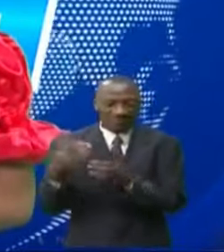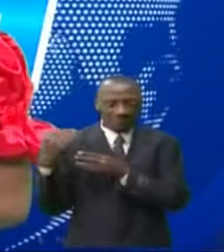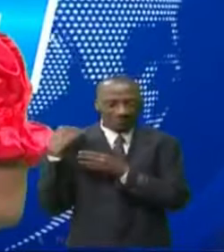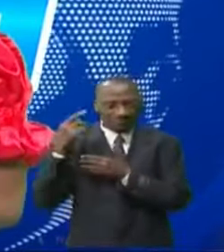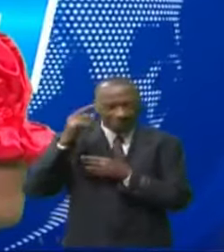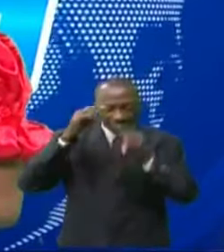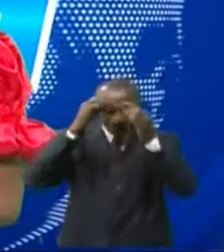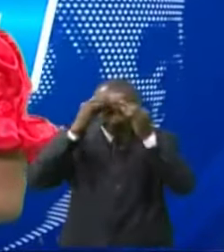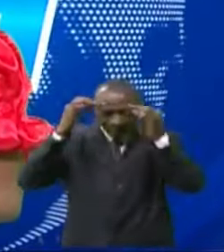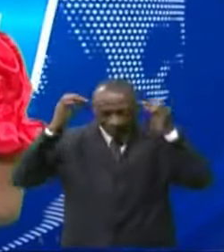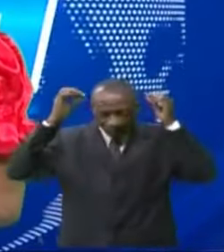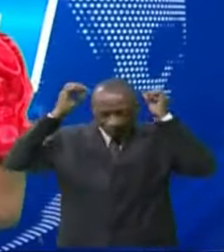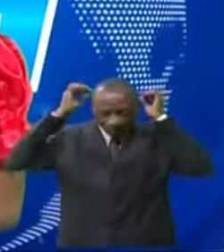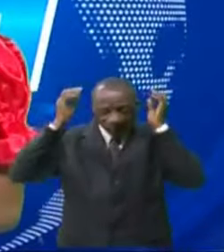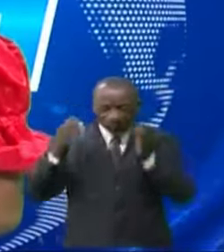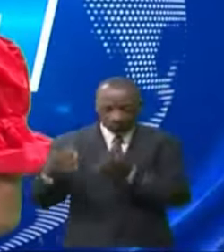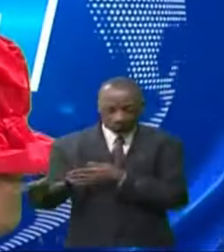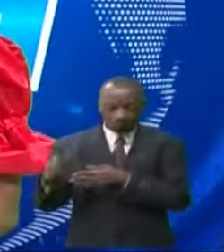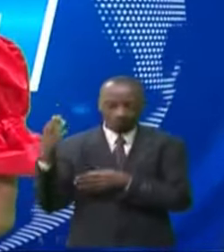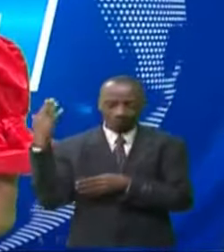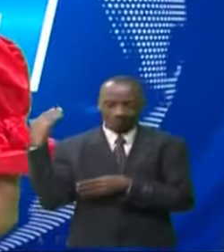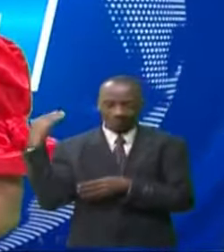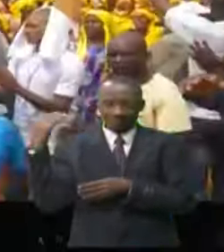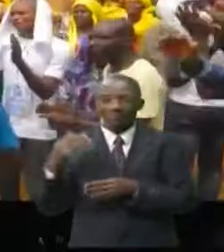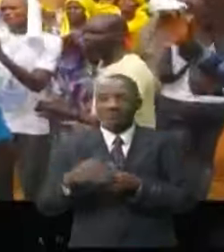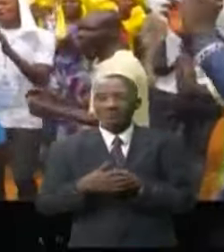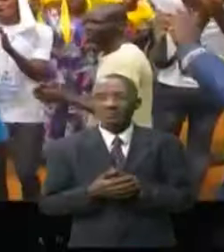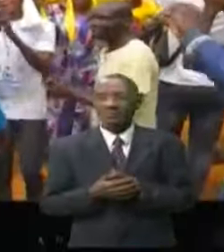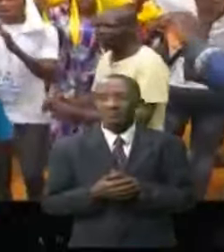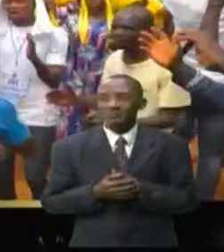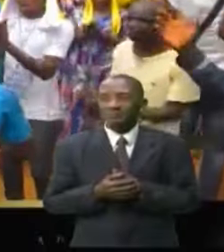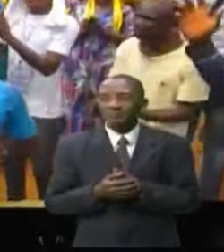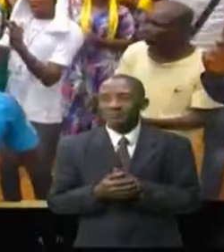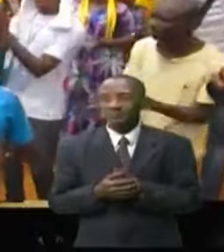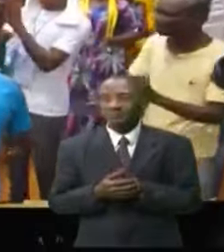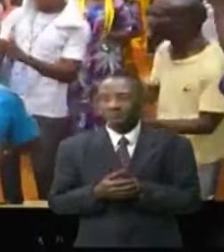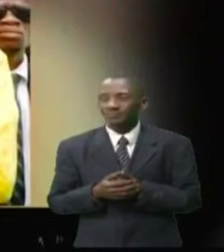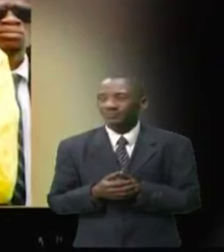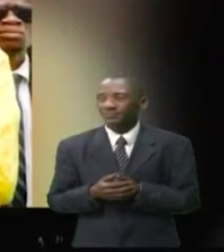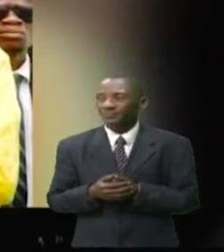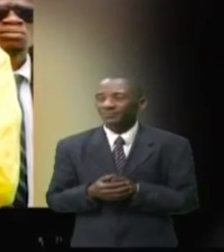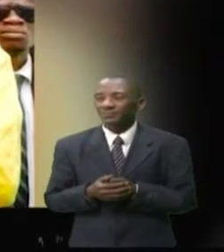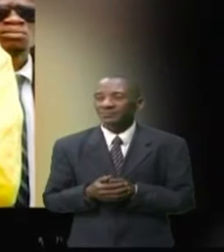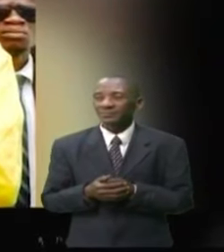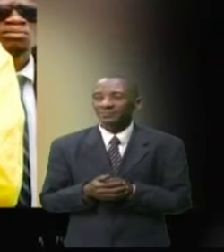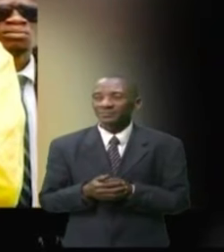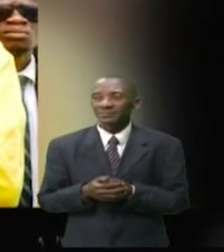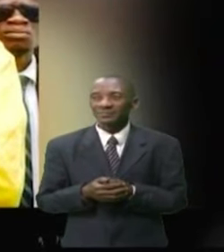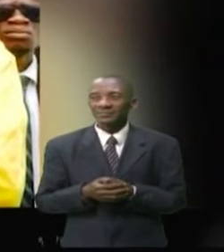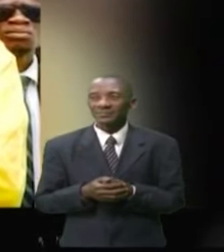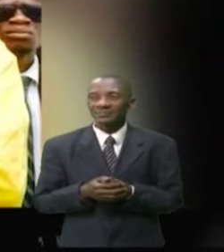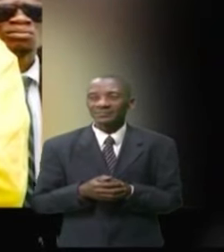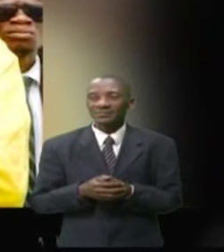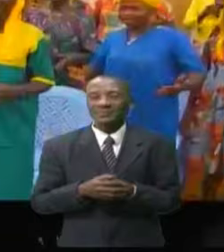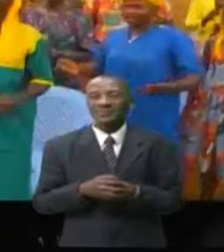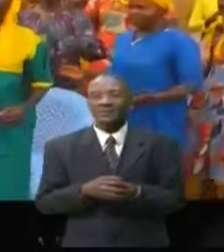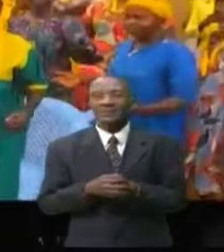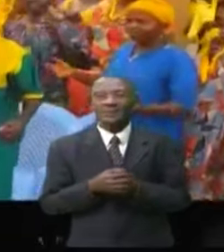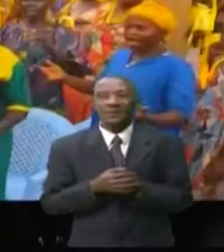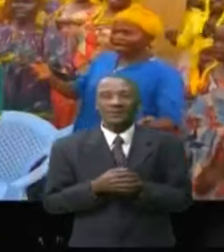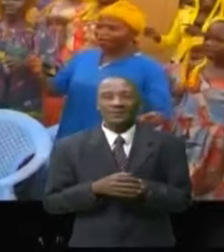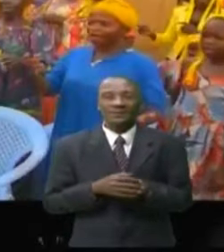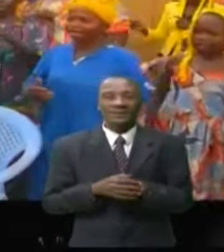moi commentaire Sylvie moembo tristesse désolation pour les fidèles